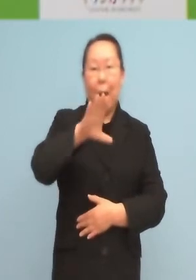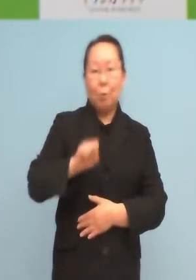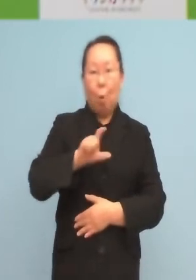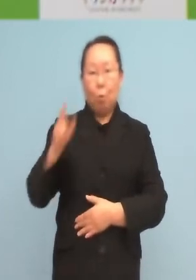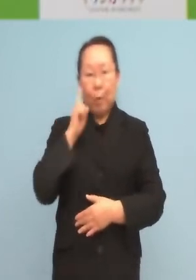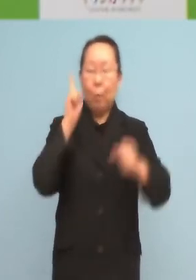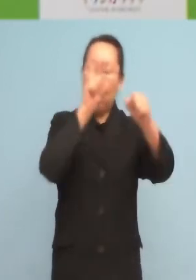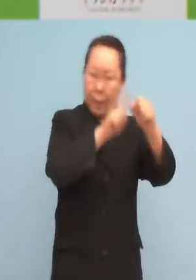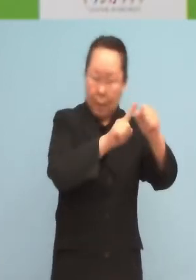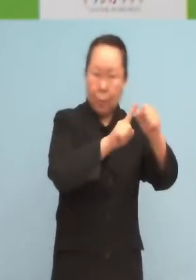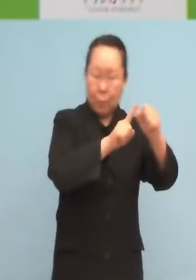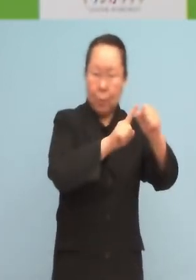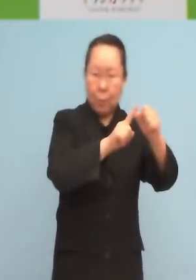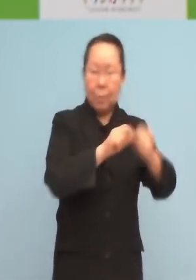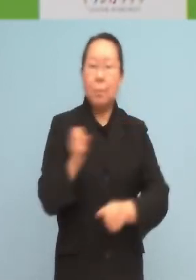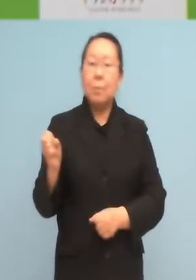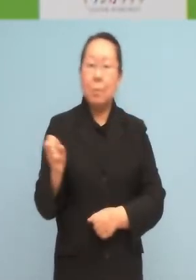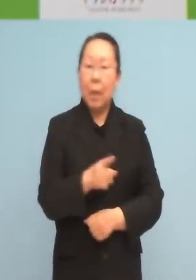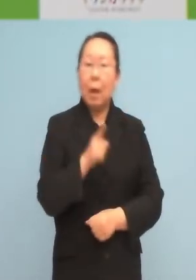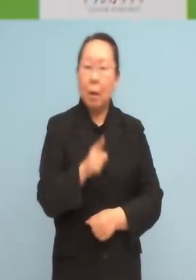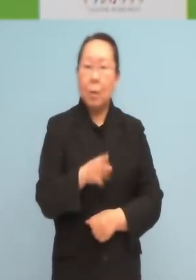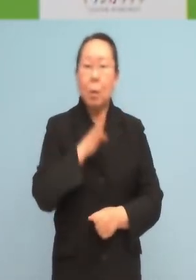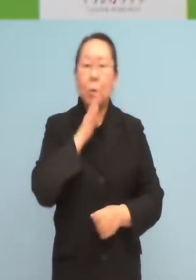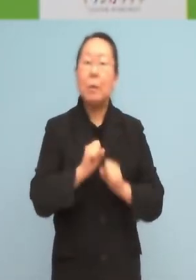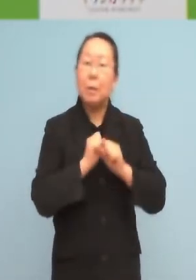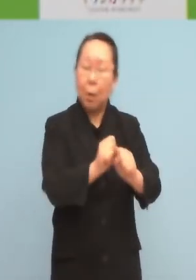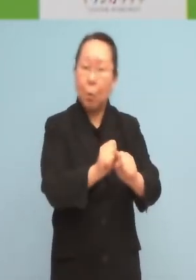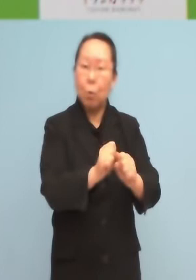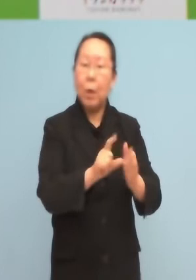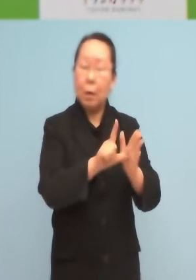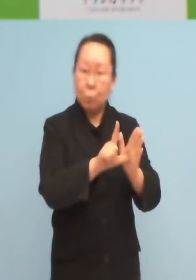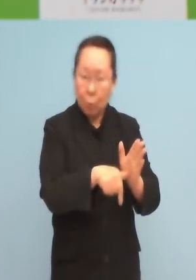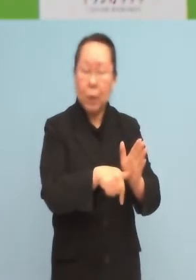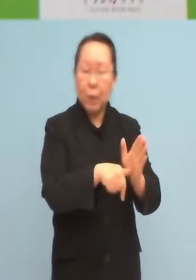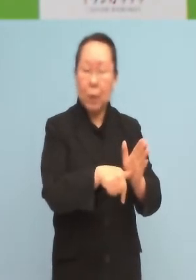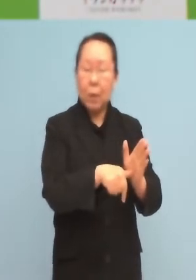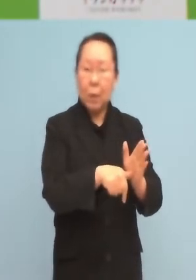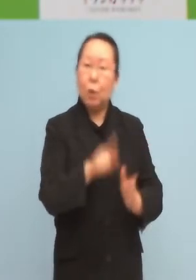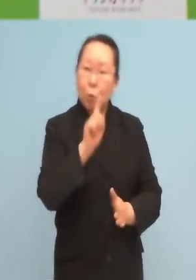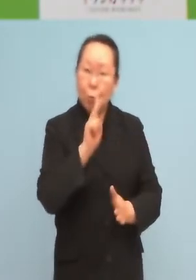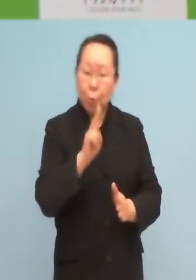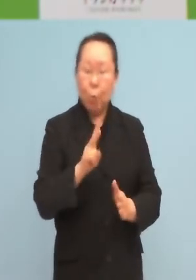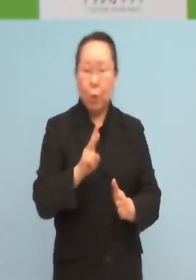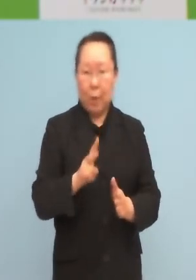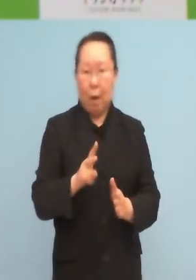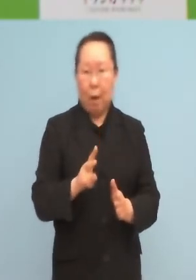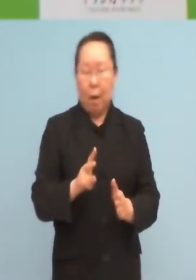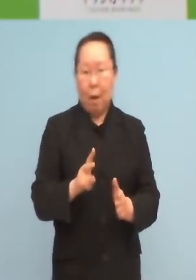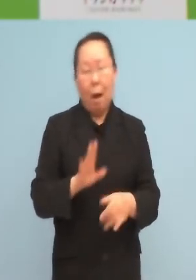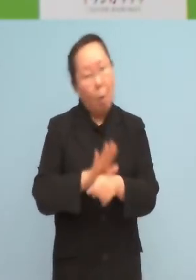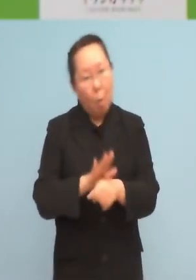すと、そしてそのことの実現に向けてこれからどういう道筋でやっていくかということについ